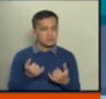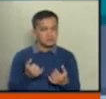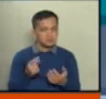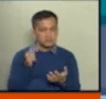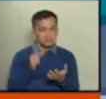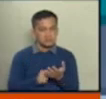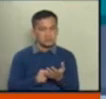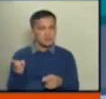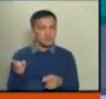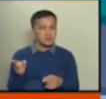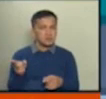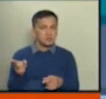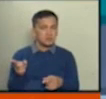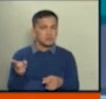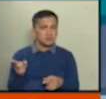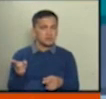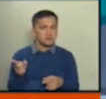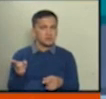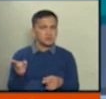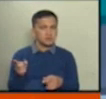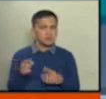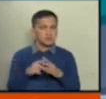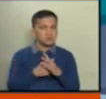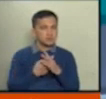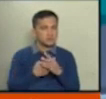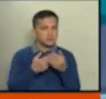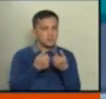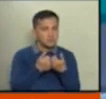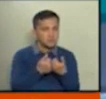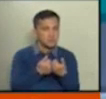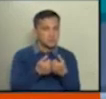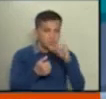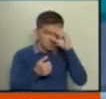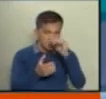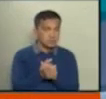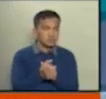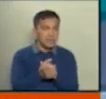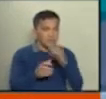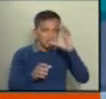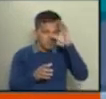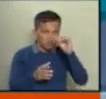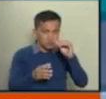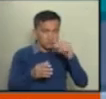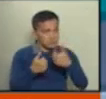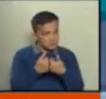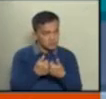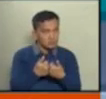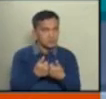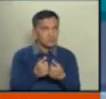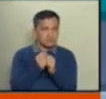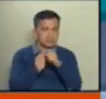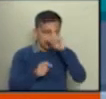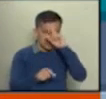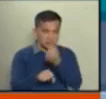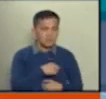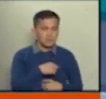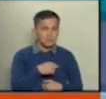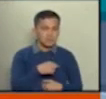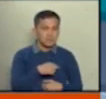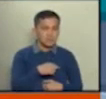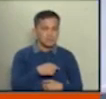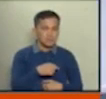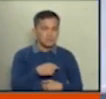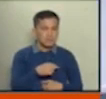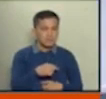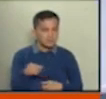10 sa ngayon, sir. Yung simula po nang mag-boyfriend dyan sa lalaki na yan, naging matigas po ang ulo. Ngayon, sir,